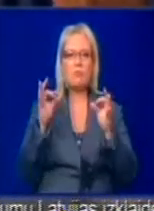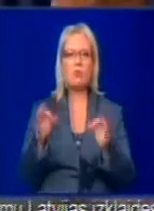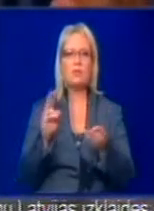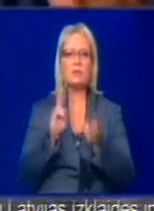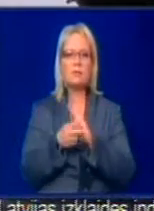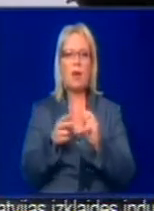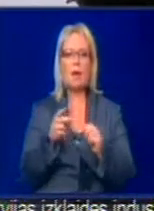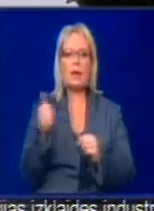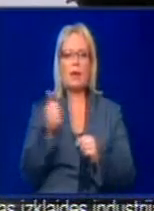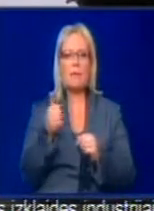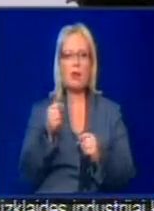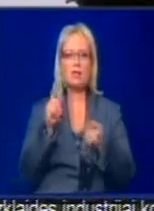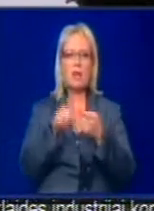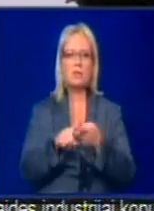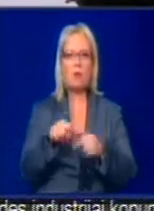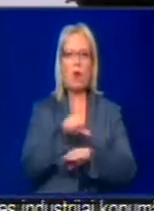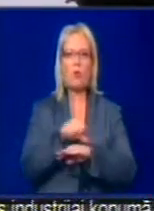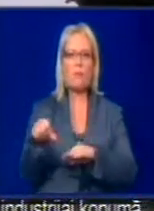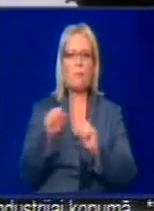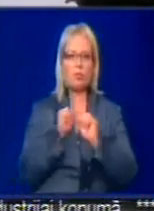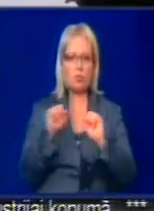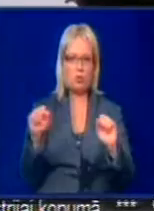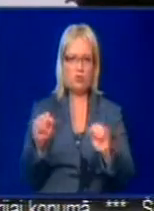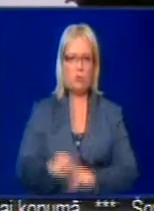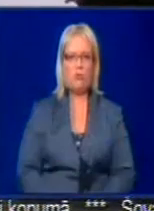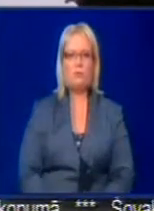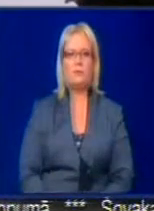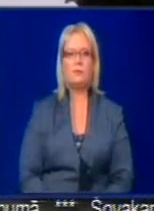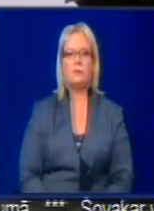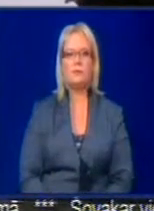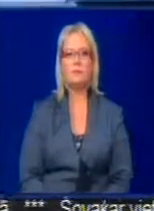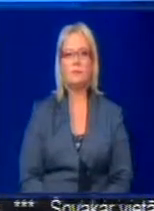būtiskas izmaiņas, it īpaši saistībā ar robežas drošību.